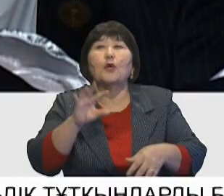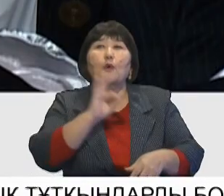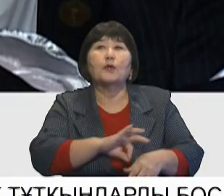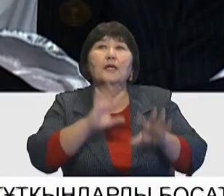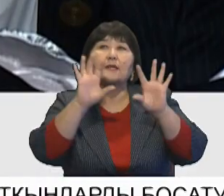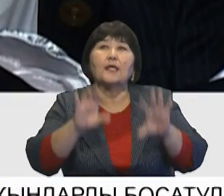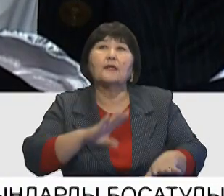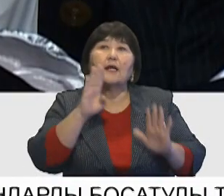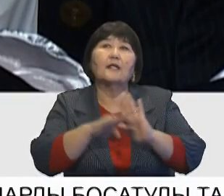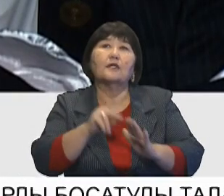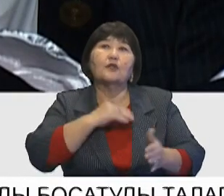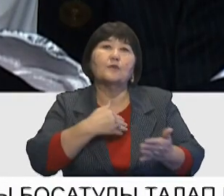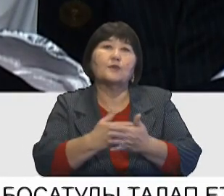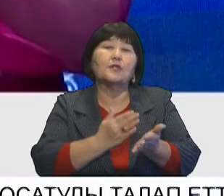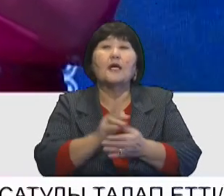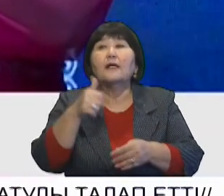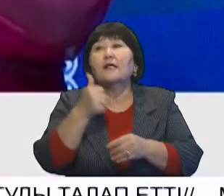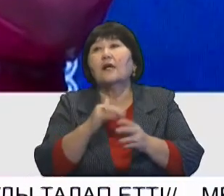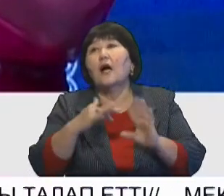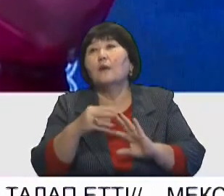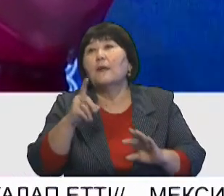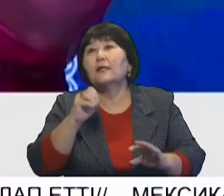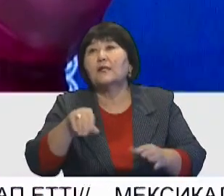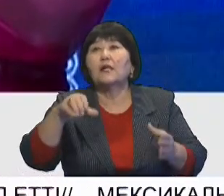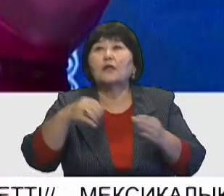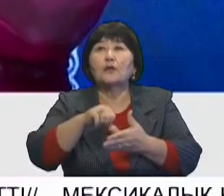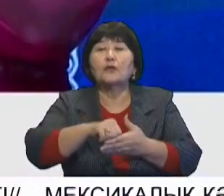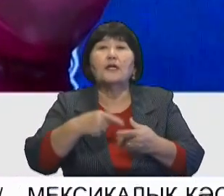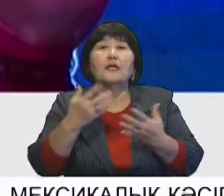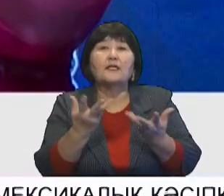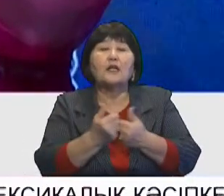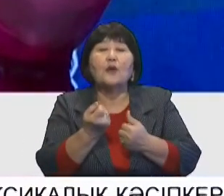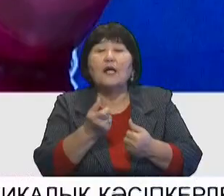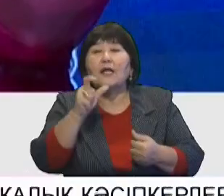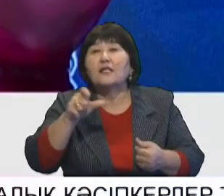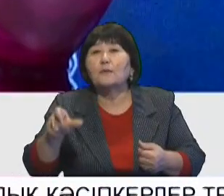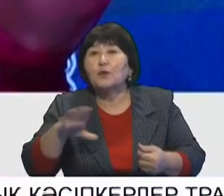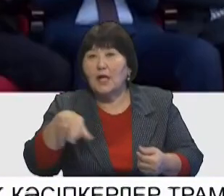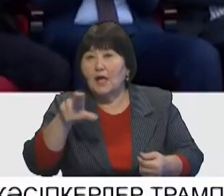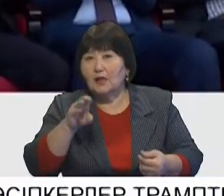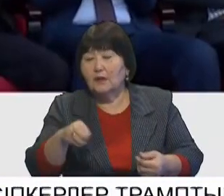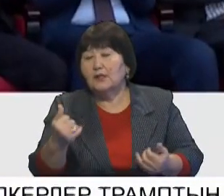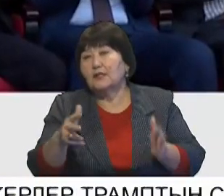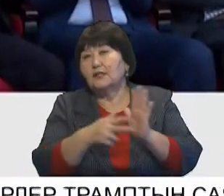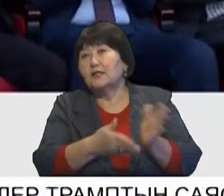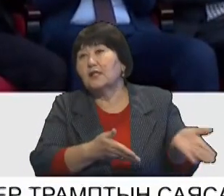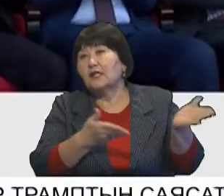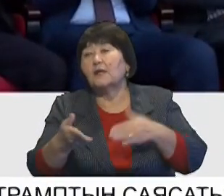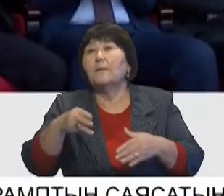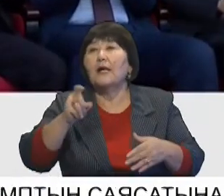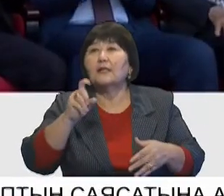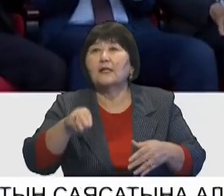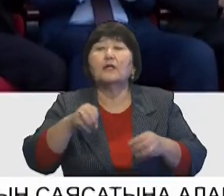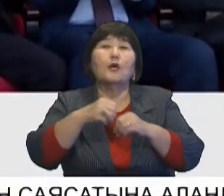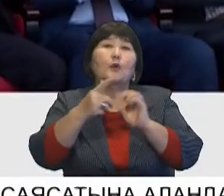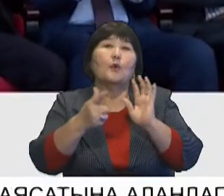заңдылықтар аясында жұмыс істеп келеді. Ең алғаш аудандық мәслихаттың құрамында санаулы ғана депутат болса, бүгінде 8-ші шақырылымдағы мәслихатқа